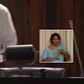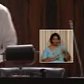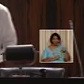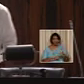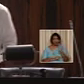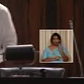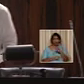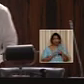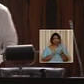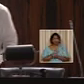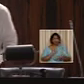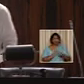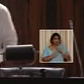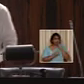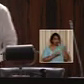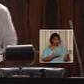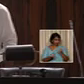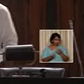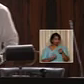मेवेनकोट कुमुर्वस्वर्धन